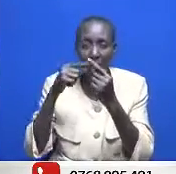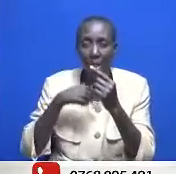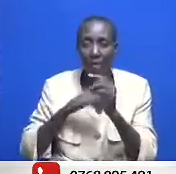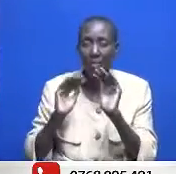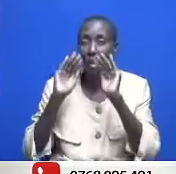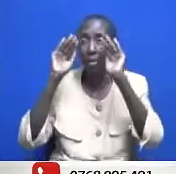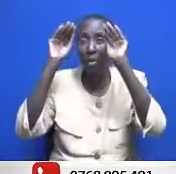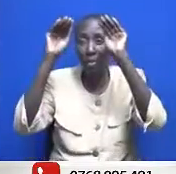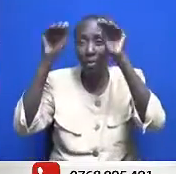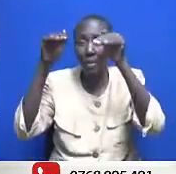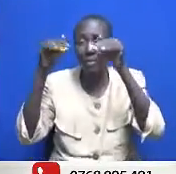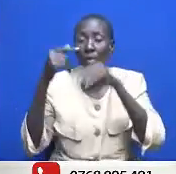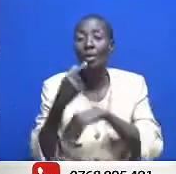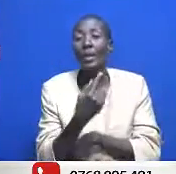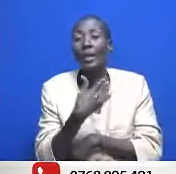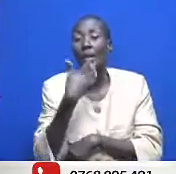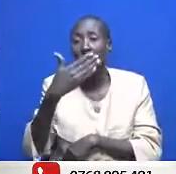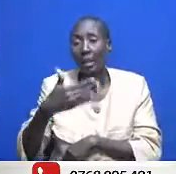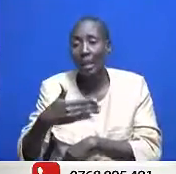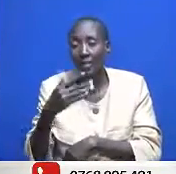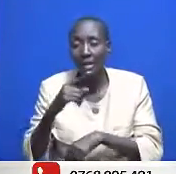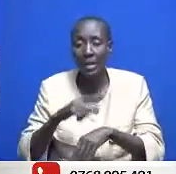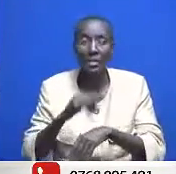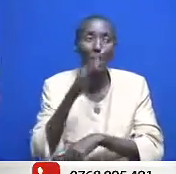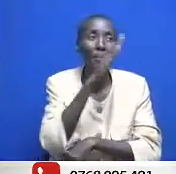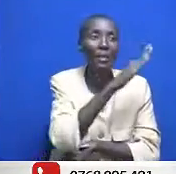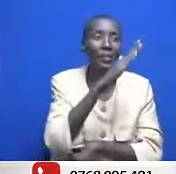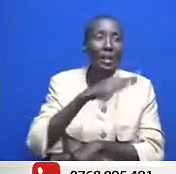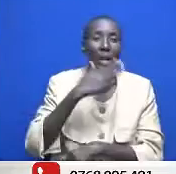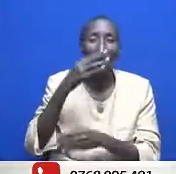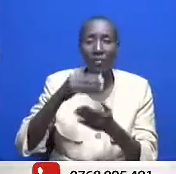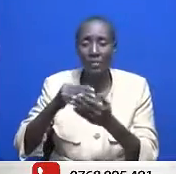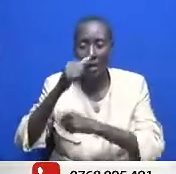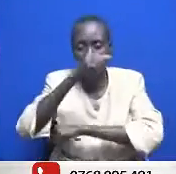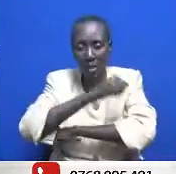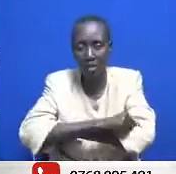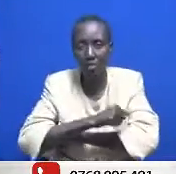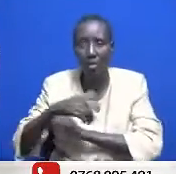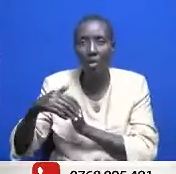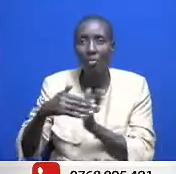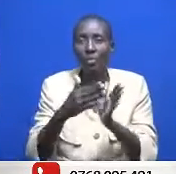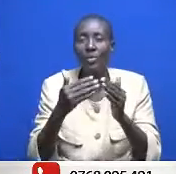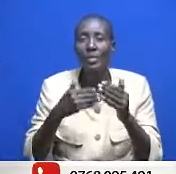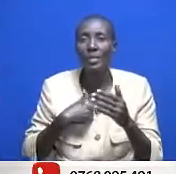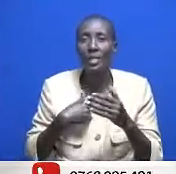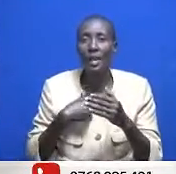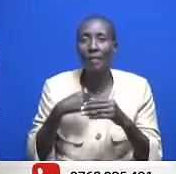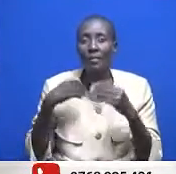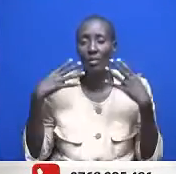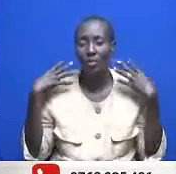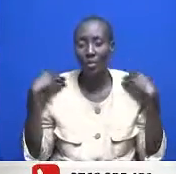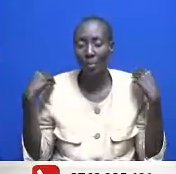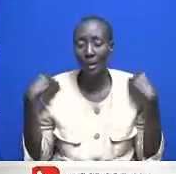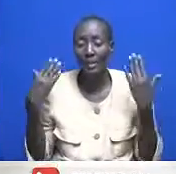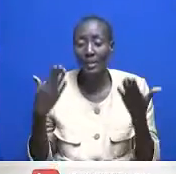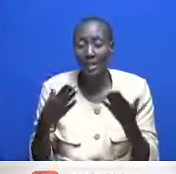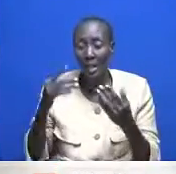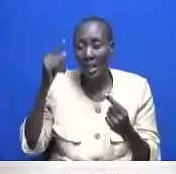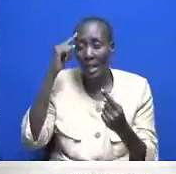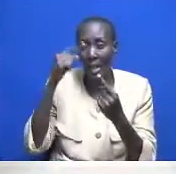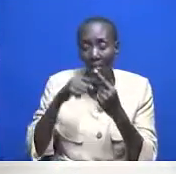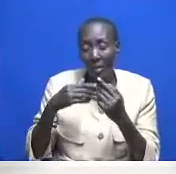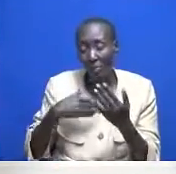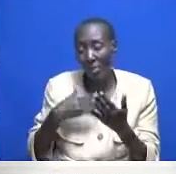basketiboli, ambapo kila siku ya jioni baada ya shughuli zao za shule wanapata fursa kufanya mazoezi kwenye uga huu, angao wakiazimia kwamba kesho